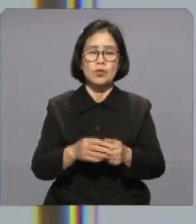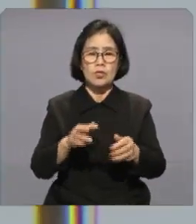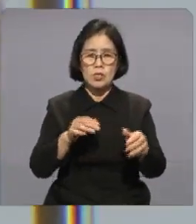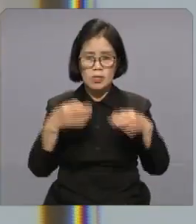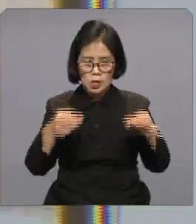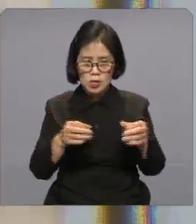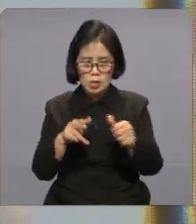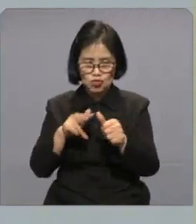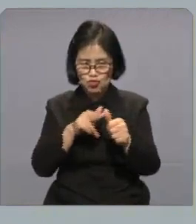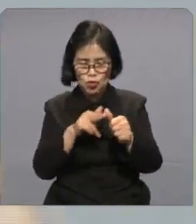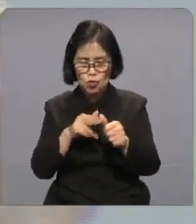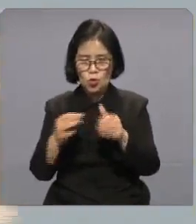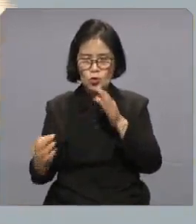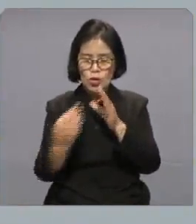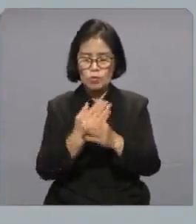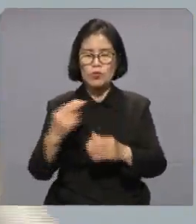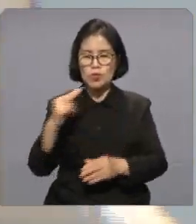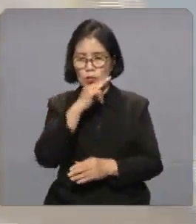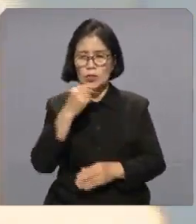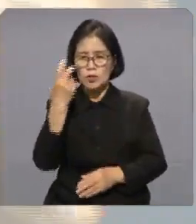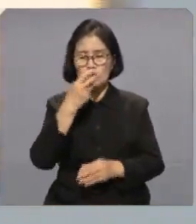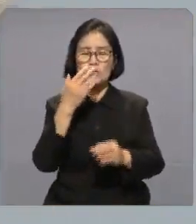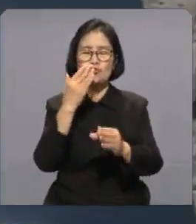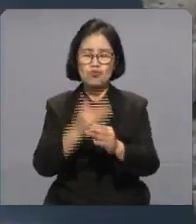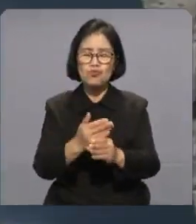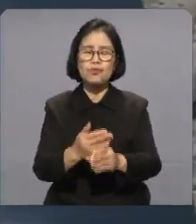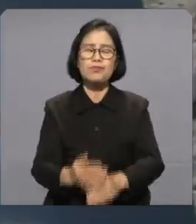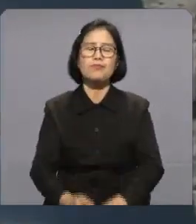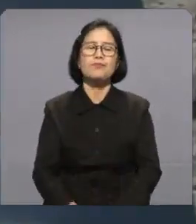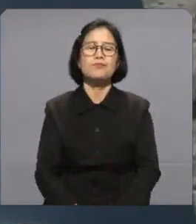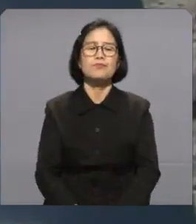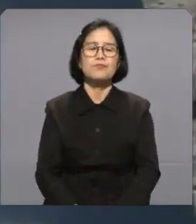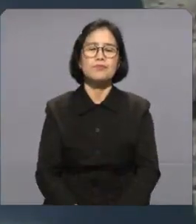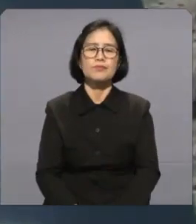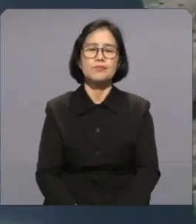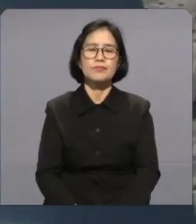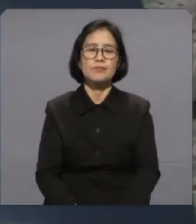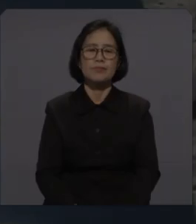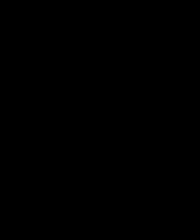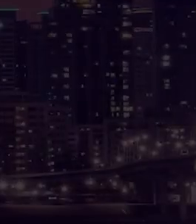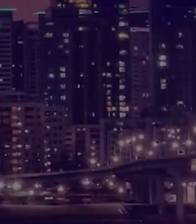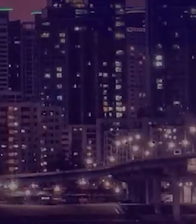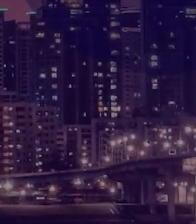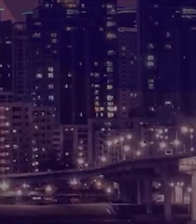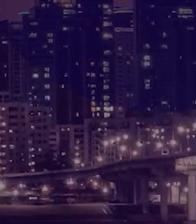추적을 하며 뇌물 혐의를 검토 중인 것으로 알려졌습니다. OBS 뉴스 이상호입니다.